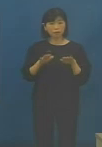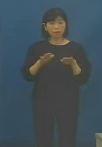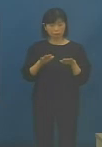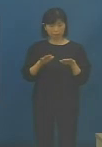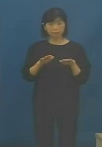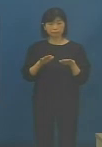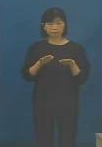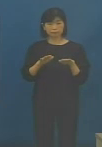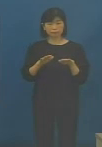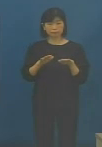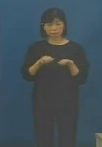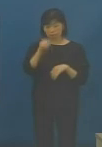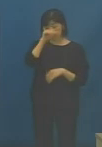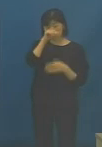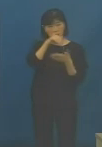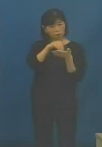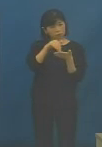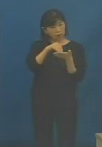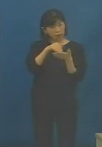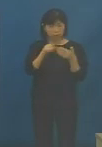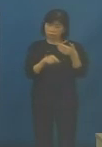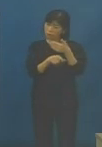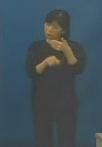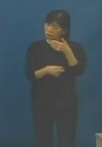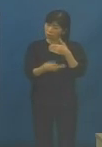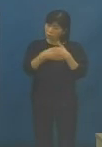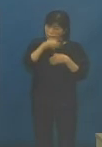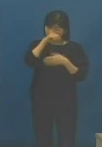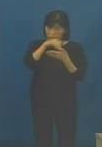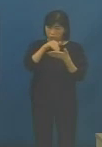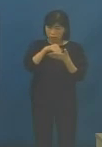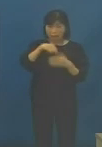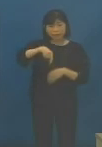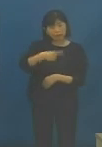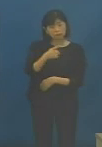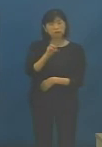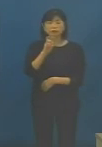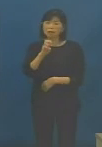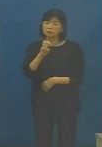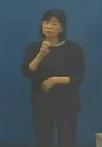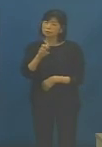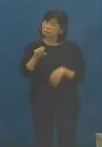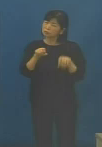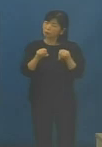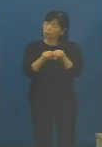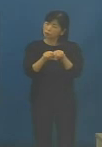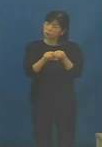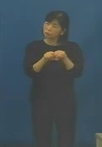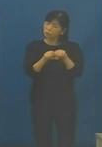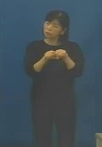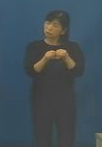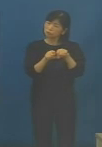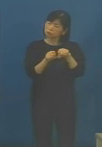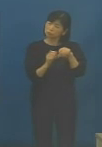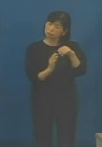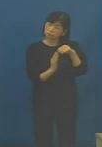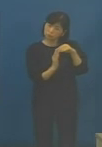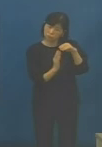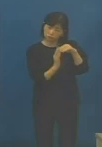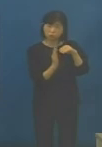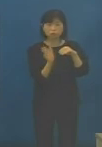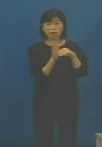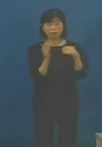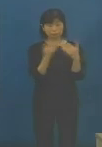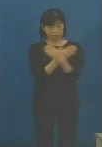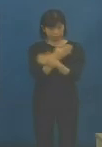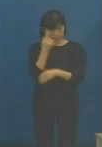ところ予算9月補正ですね、130億円台の後半ぐらいになるのではないかと思われます